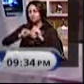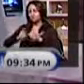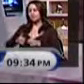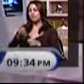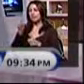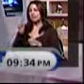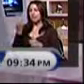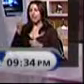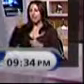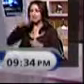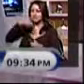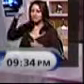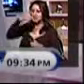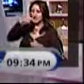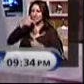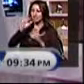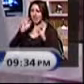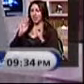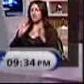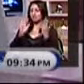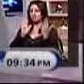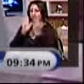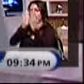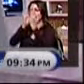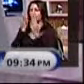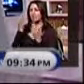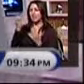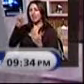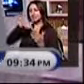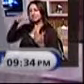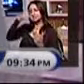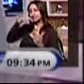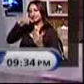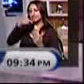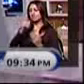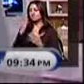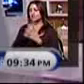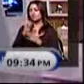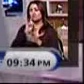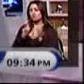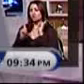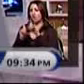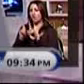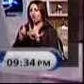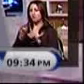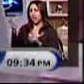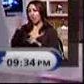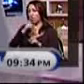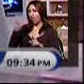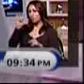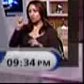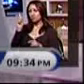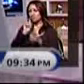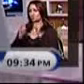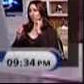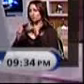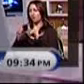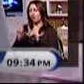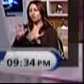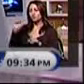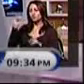عندها استعداد انها تنزل ضد الاخوان المسلمين. يوم 30 يونيو هيكون يوم حاسم، مفيش كلام. يوم حاسم ليه؟ لان